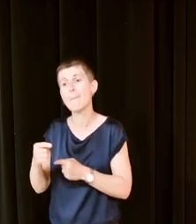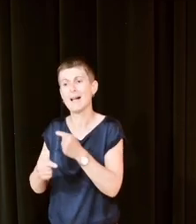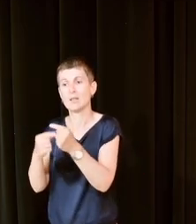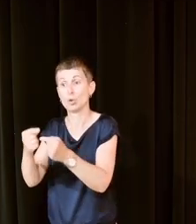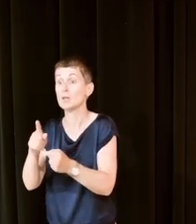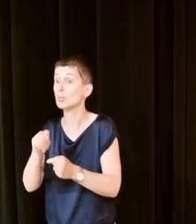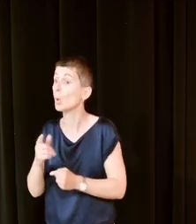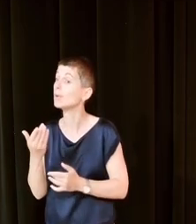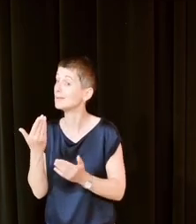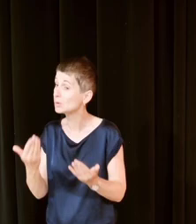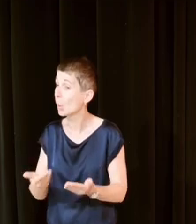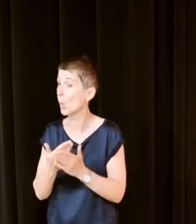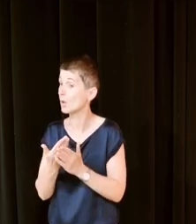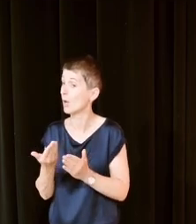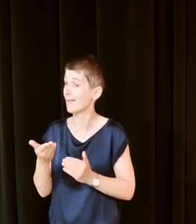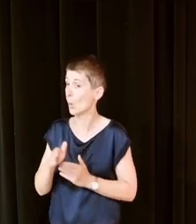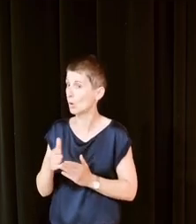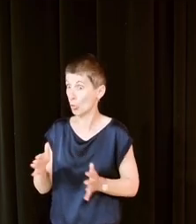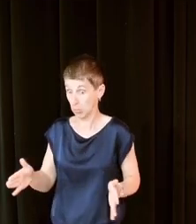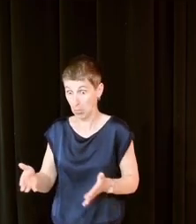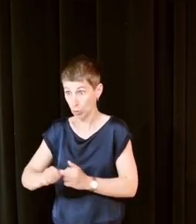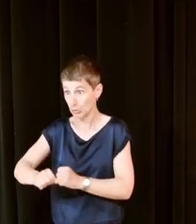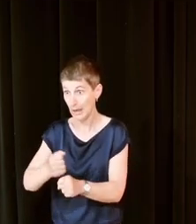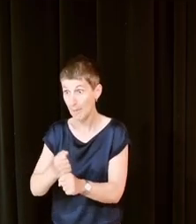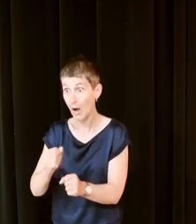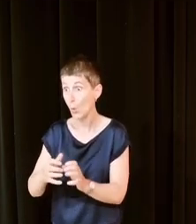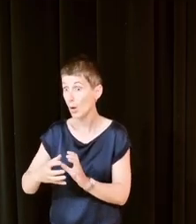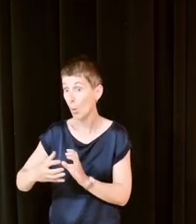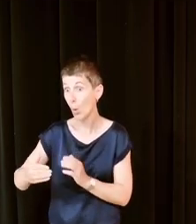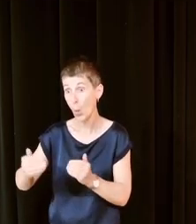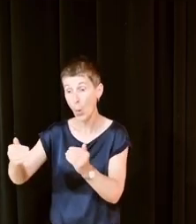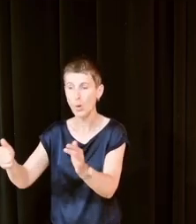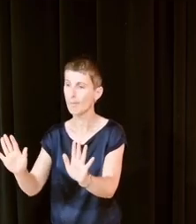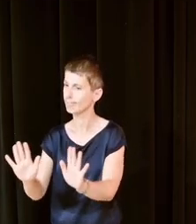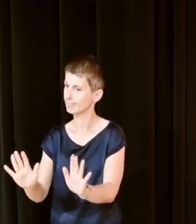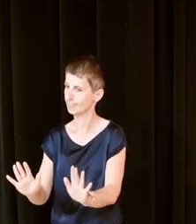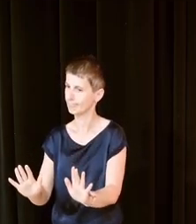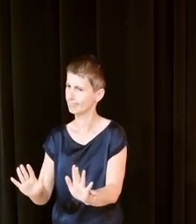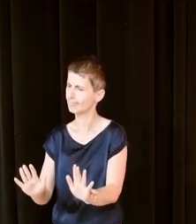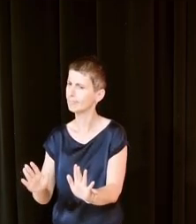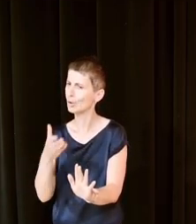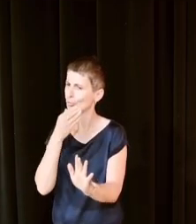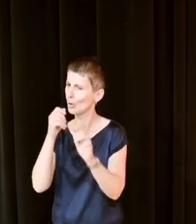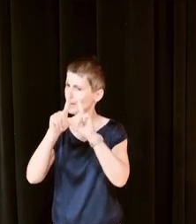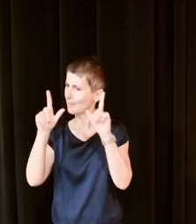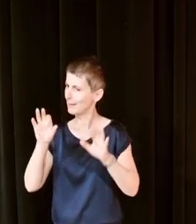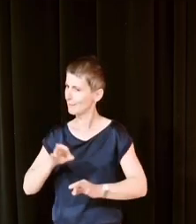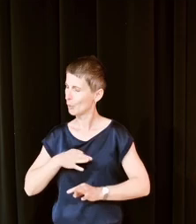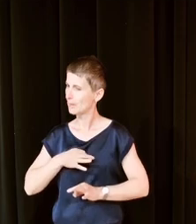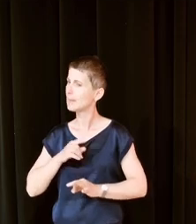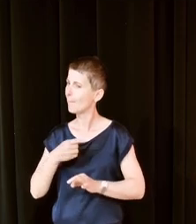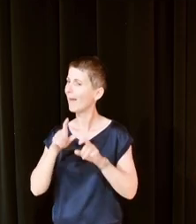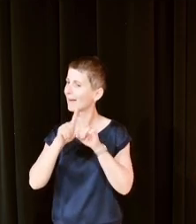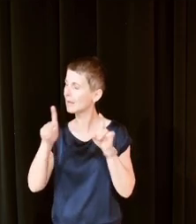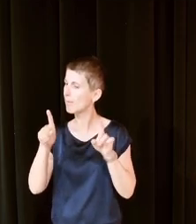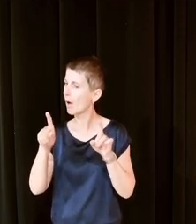beschleunigen noch hinauszögern. Das finde ich ein ganz schönes Bild. Eigentlich will es akzeptieren,